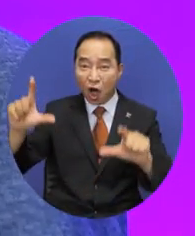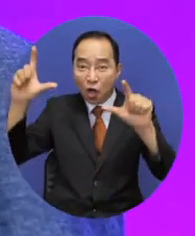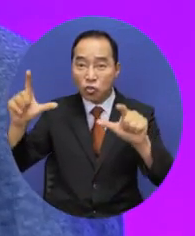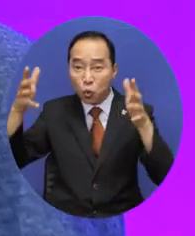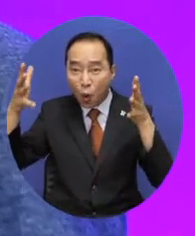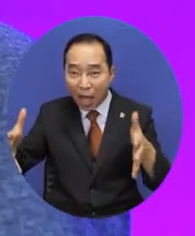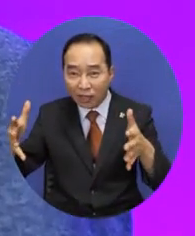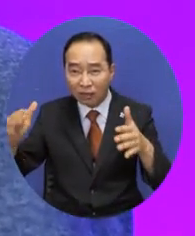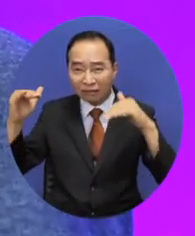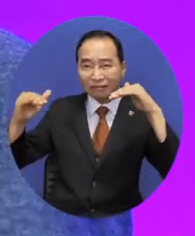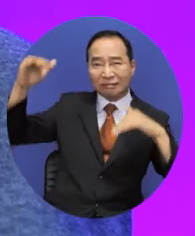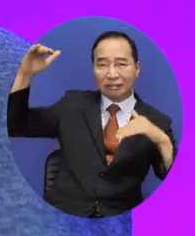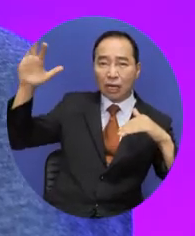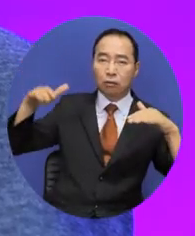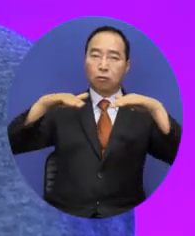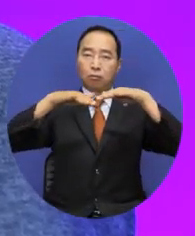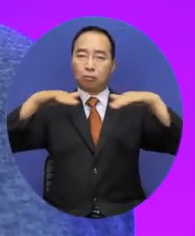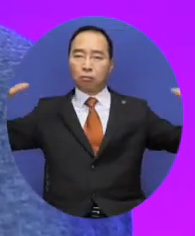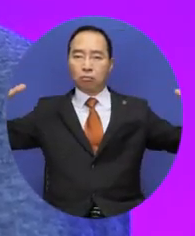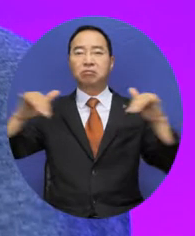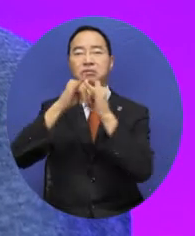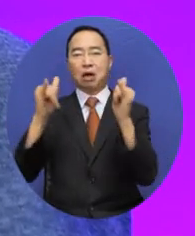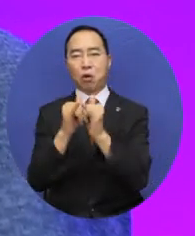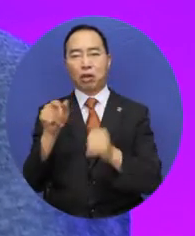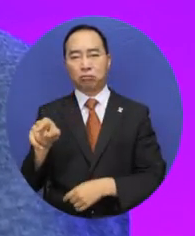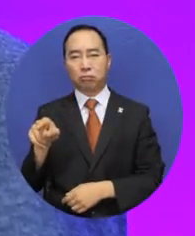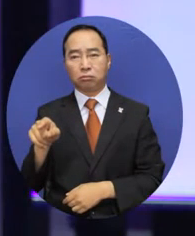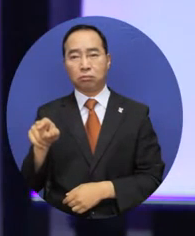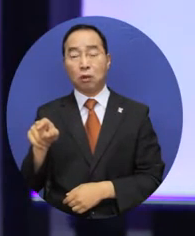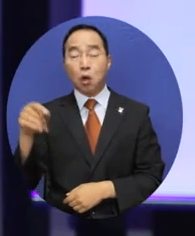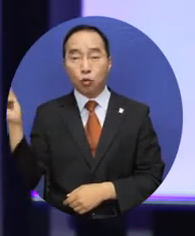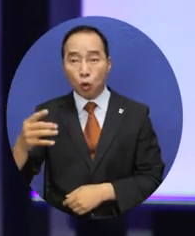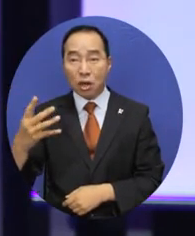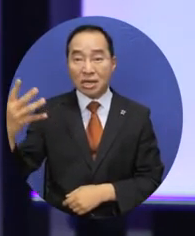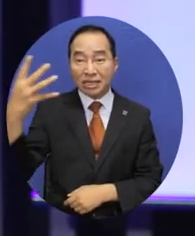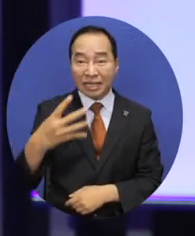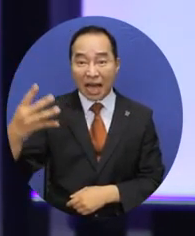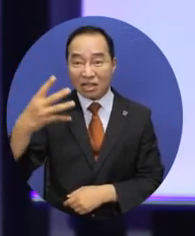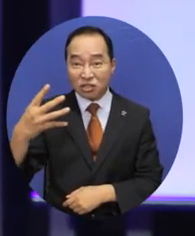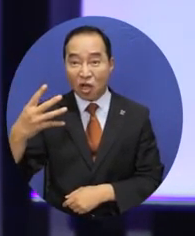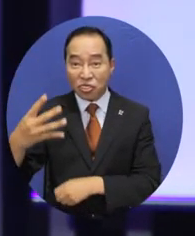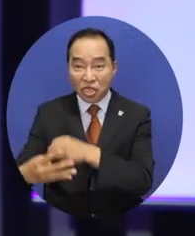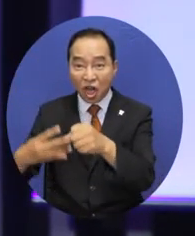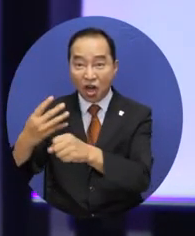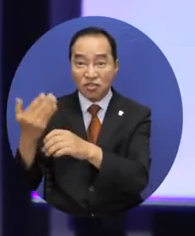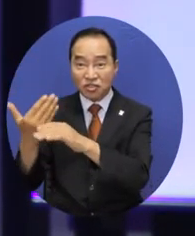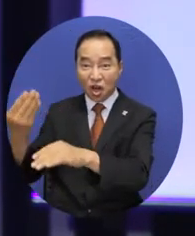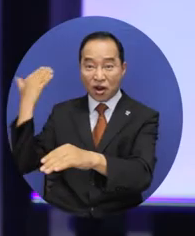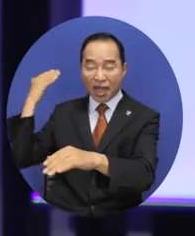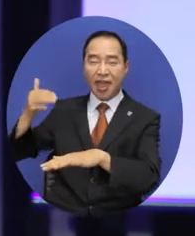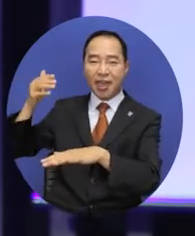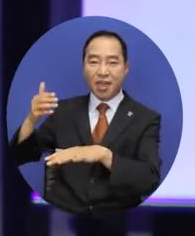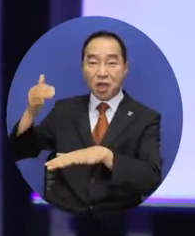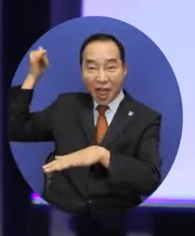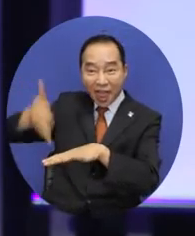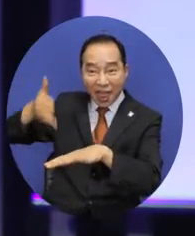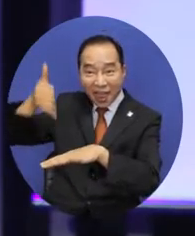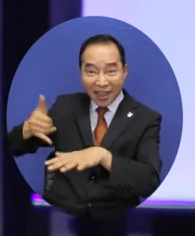그리고 4,000년 전에 쟁기 농법이 발명이 되면서 불평등 사회로 이행했다고